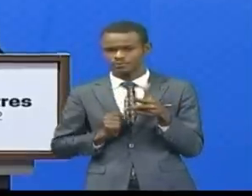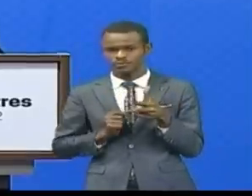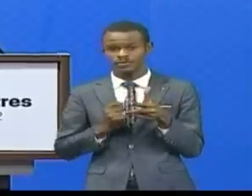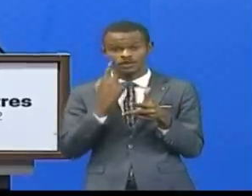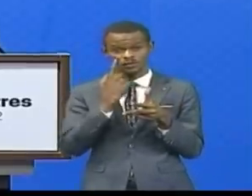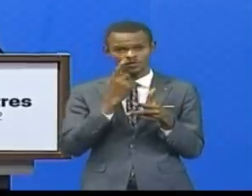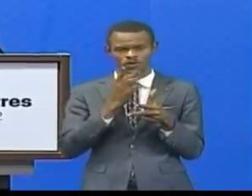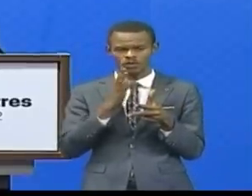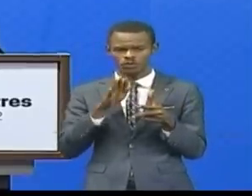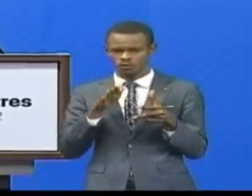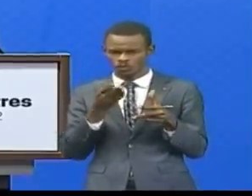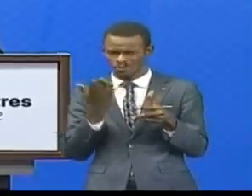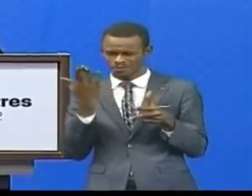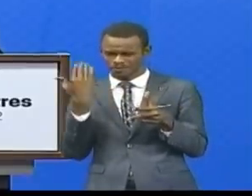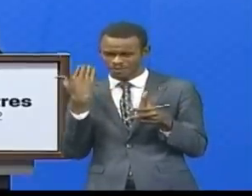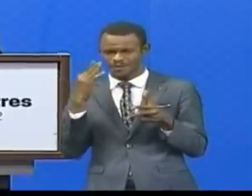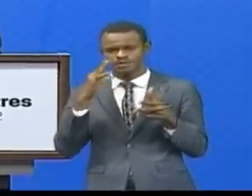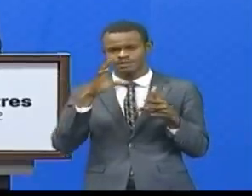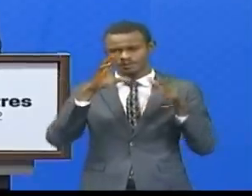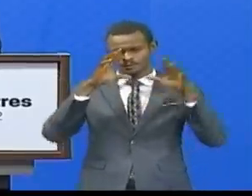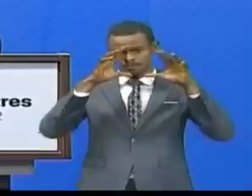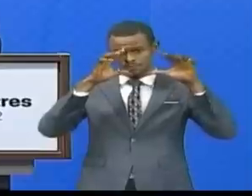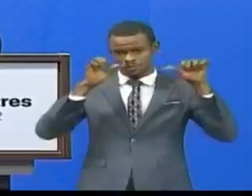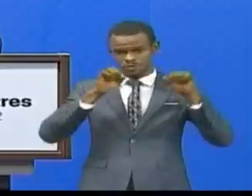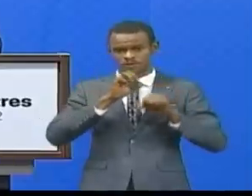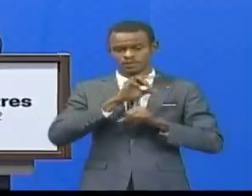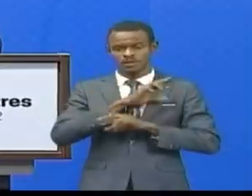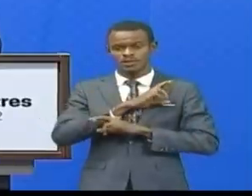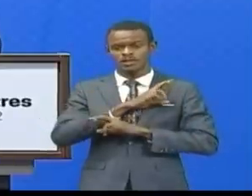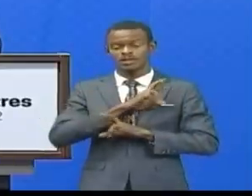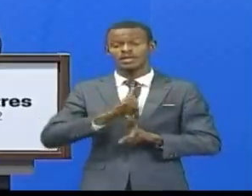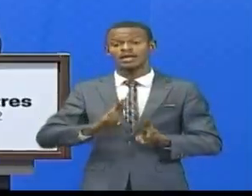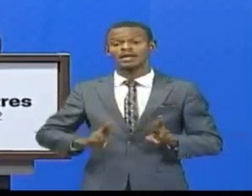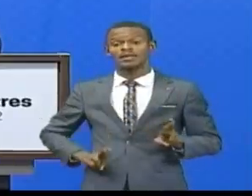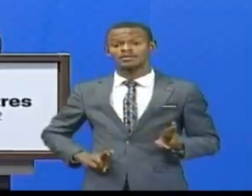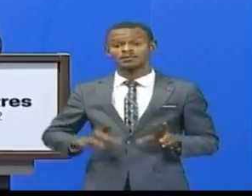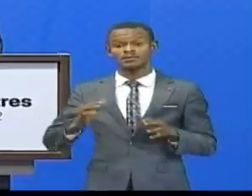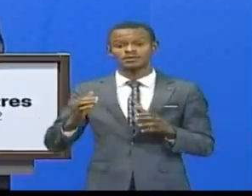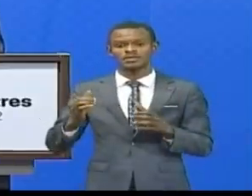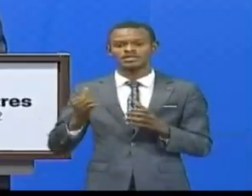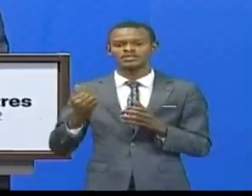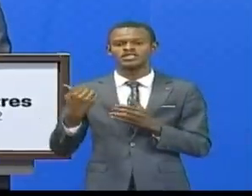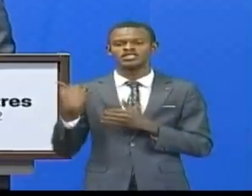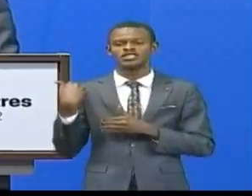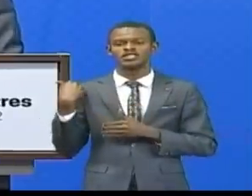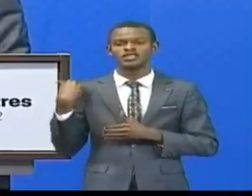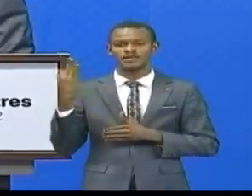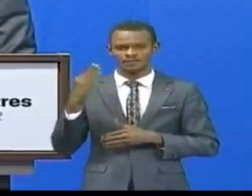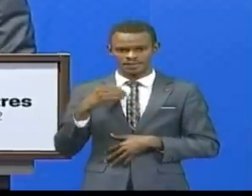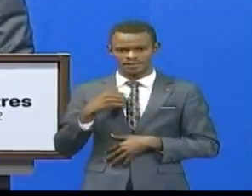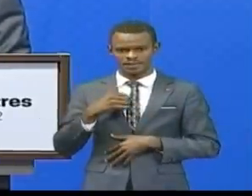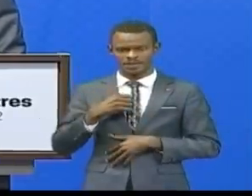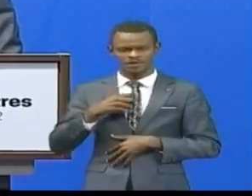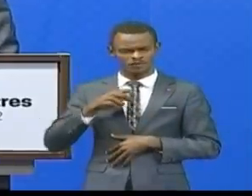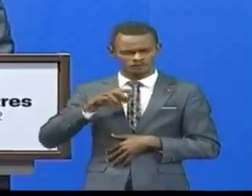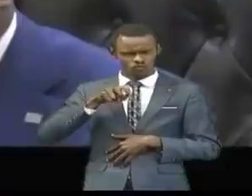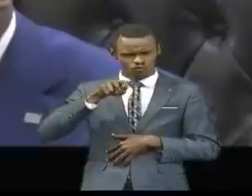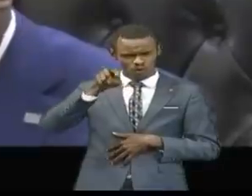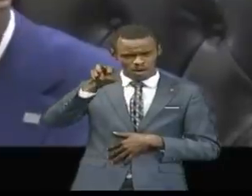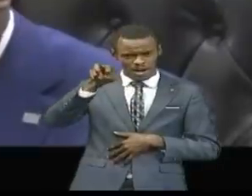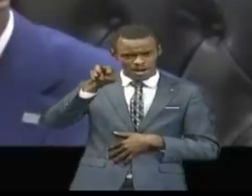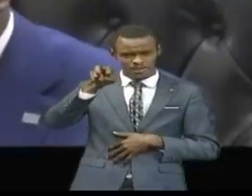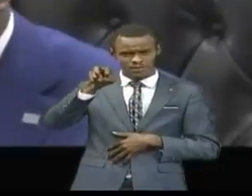du travail du président de la République, chef de l'État. Le Premier ministre a informé